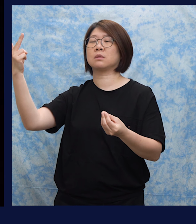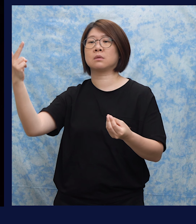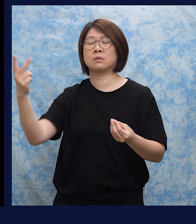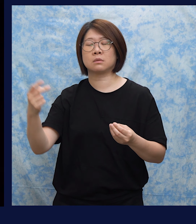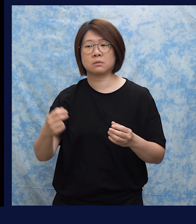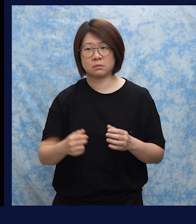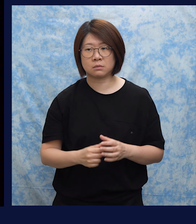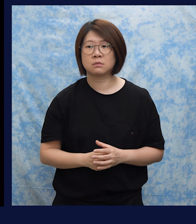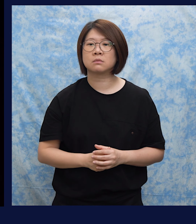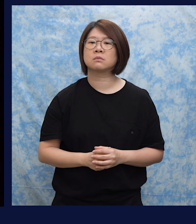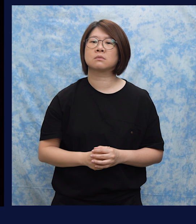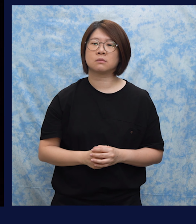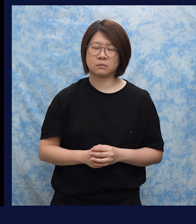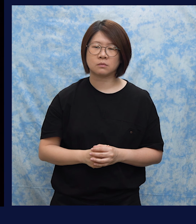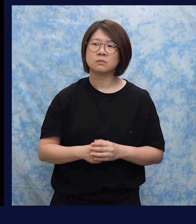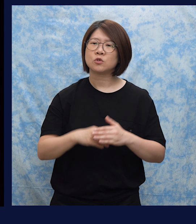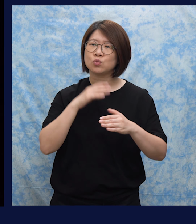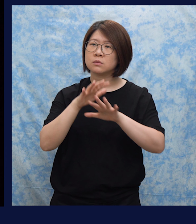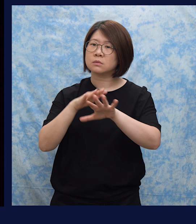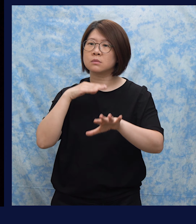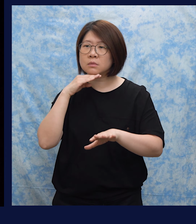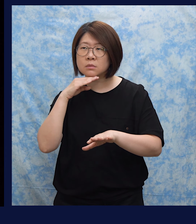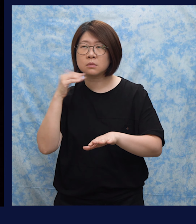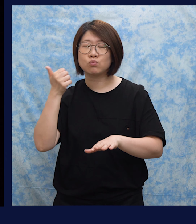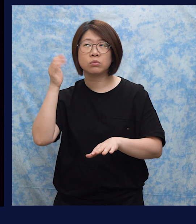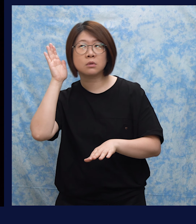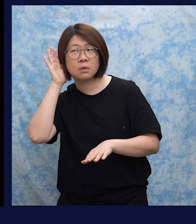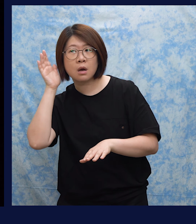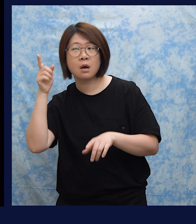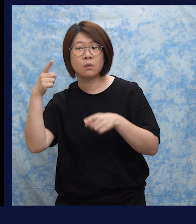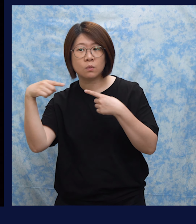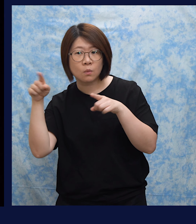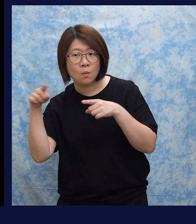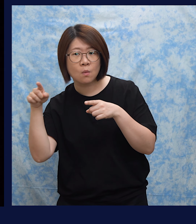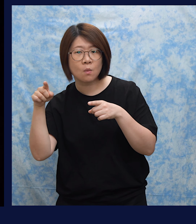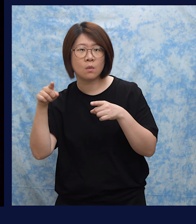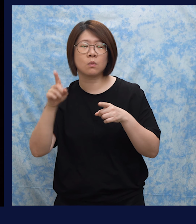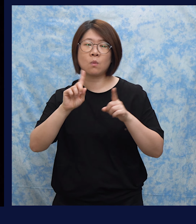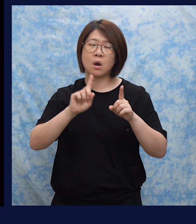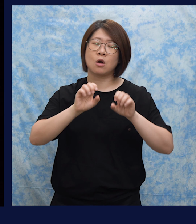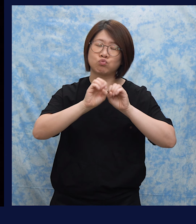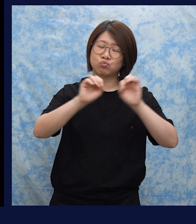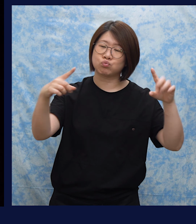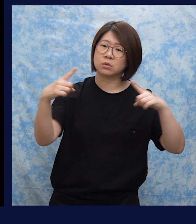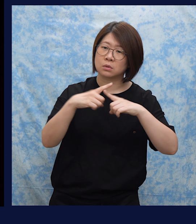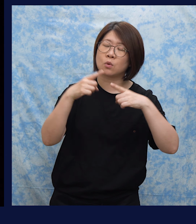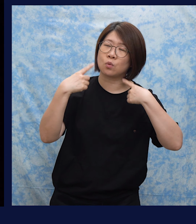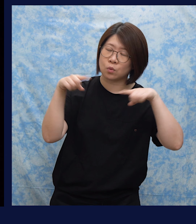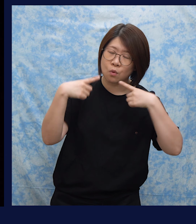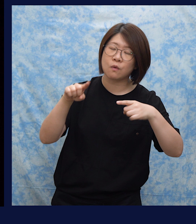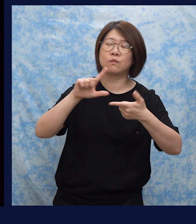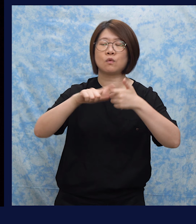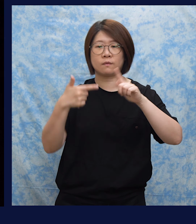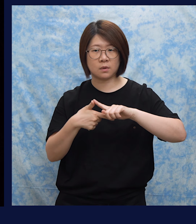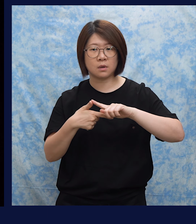色，所有嘅景象都唔同咗。咁而觀眾喺嗰一刻咧，你又會聽到喺個配器上邊